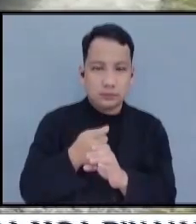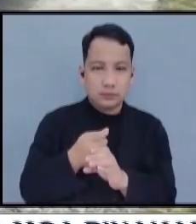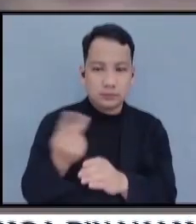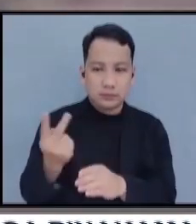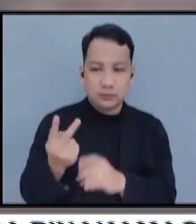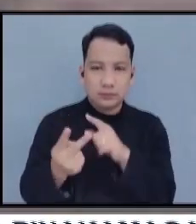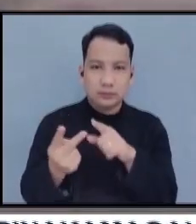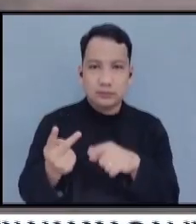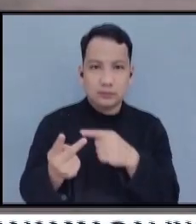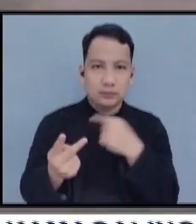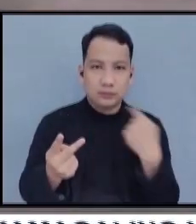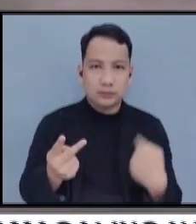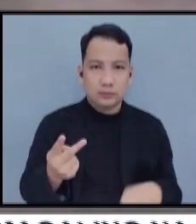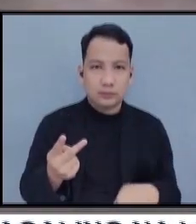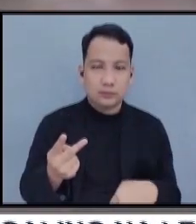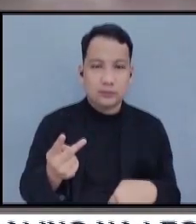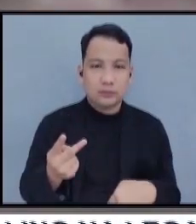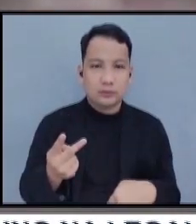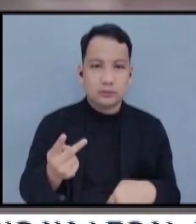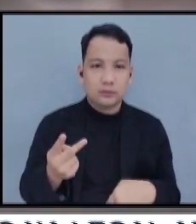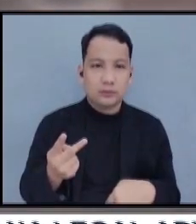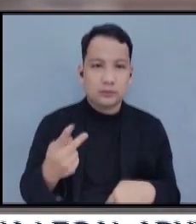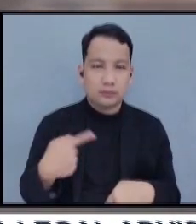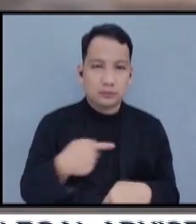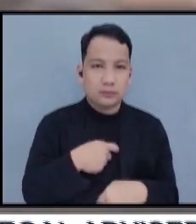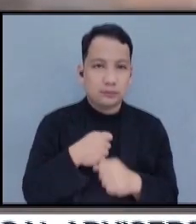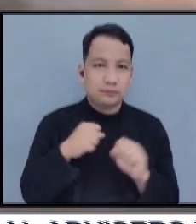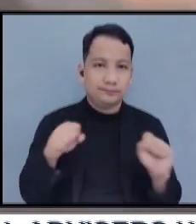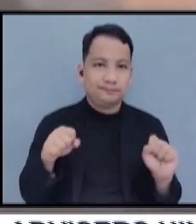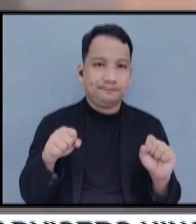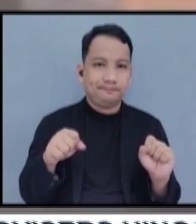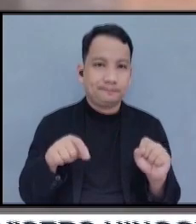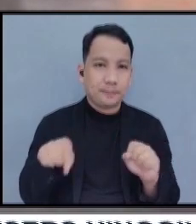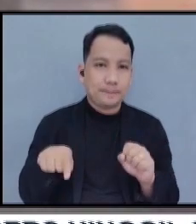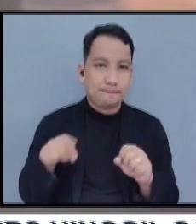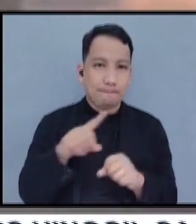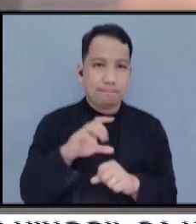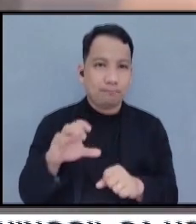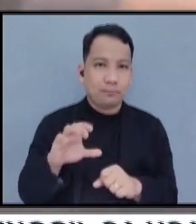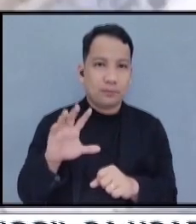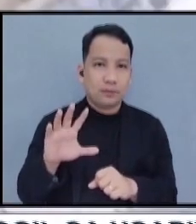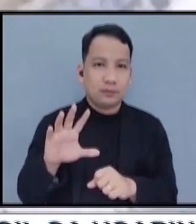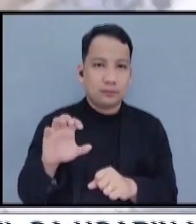Chinese national. Ligtas naman ang kalagayan ng 115 pasahero